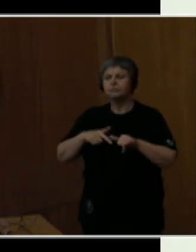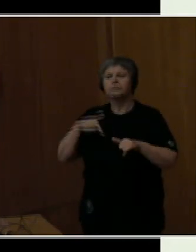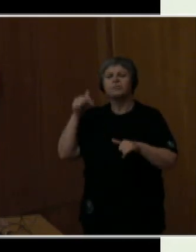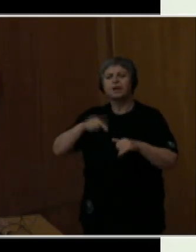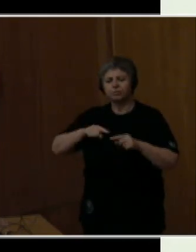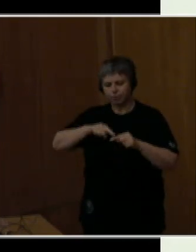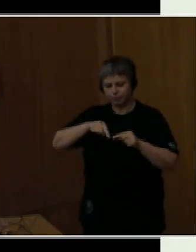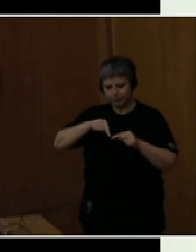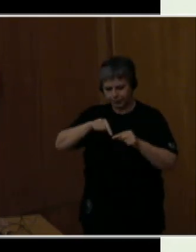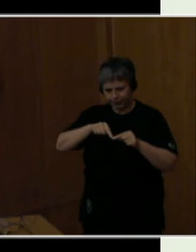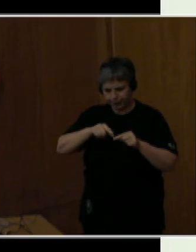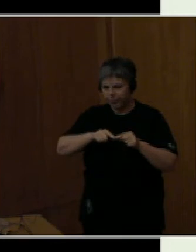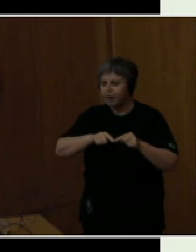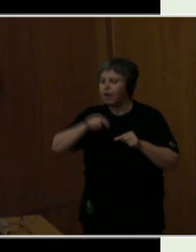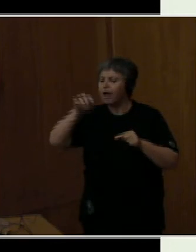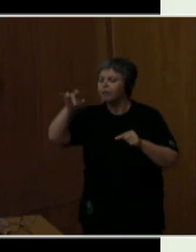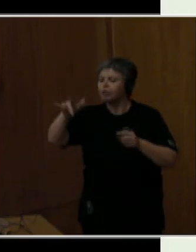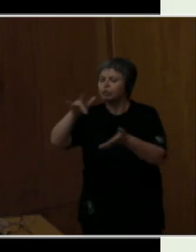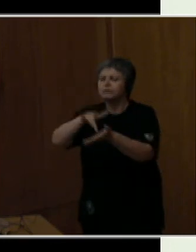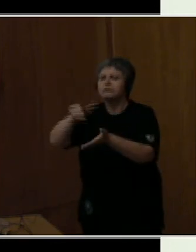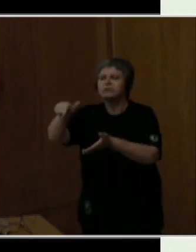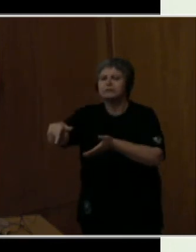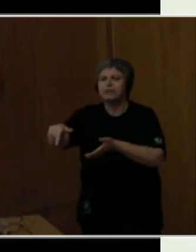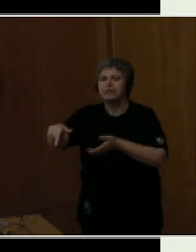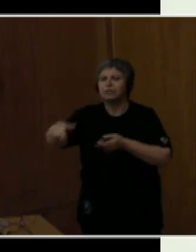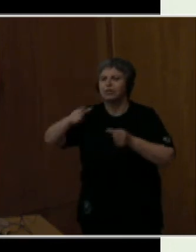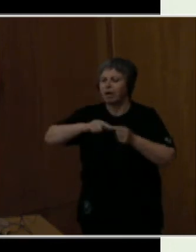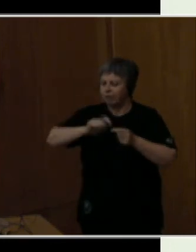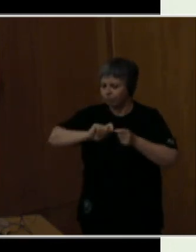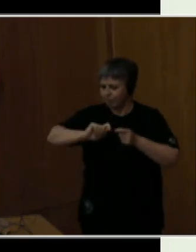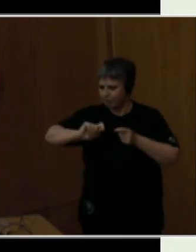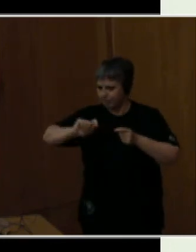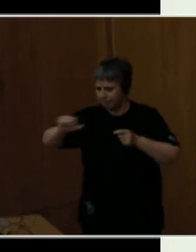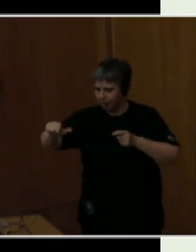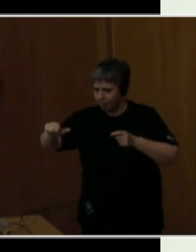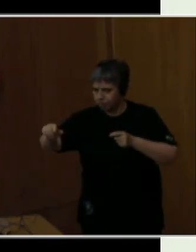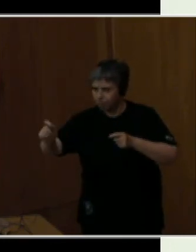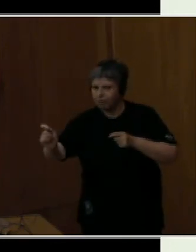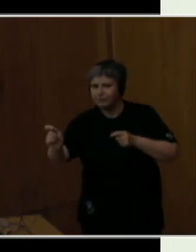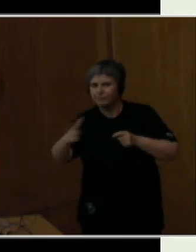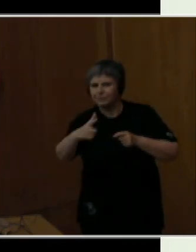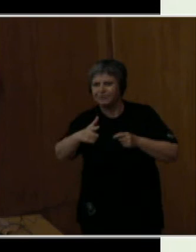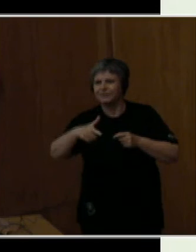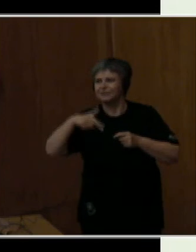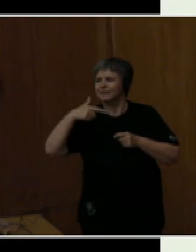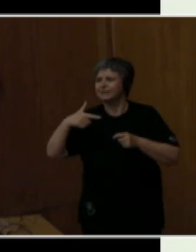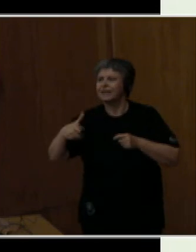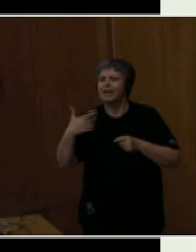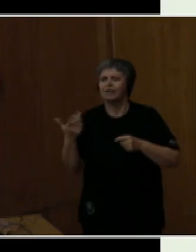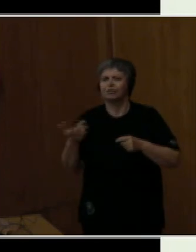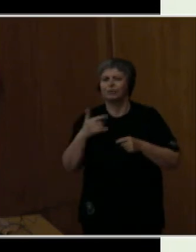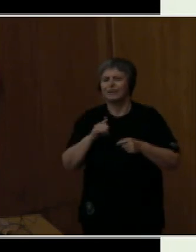ένα άλλο modem, στη μεριά του παρόχου, και γινόταν αυτός ο ενδεχομένως για κάποιους εκνευριστικός ήχος, το λεγόμενο